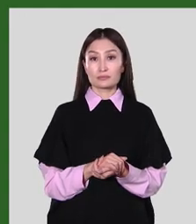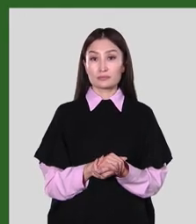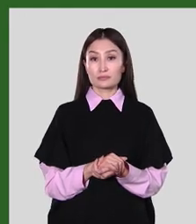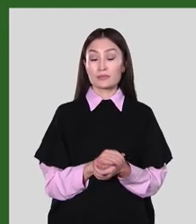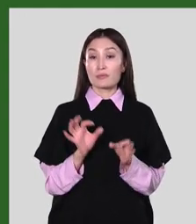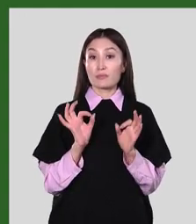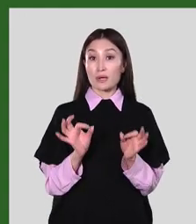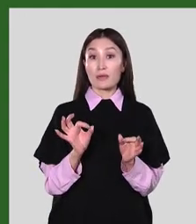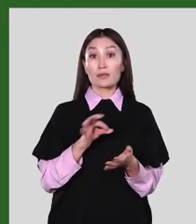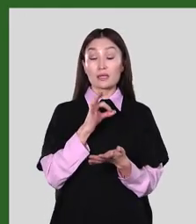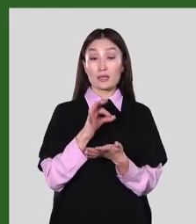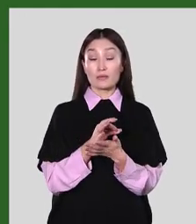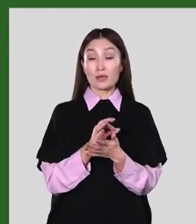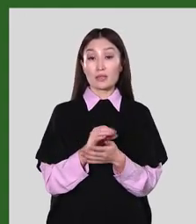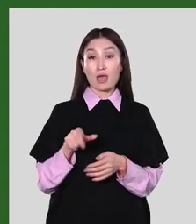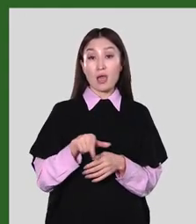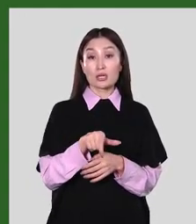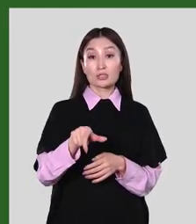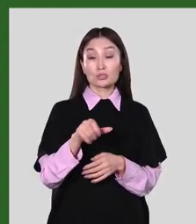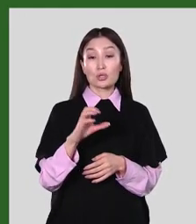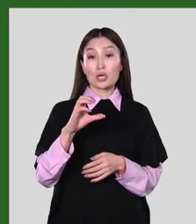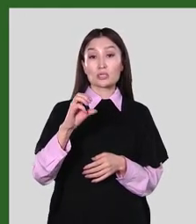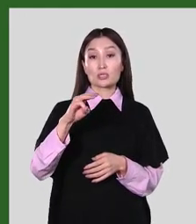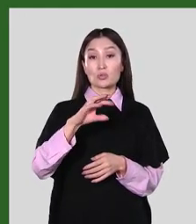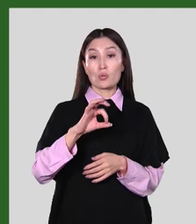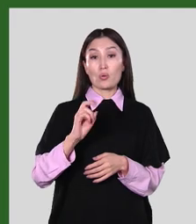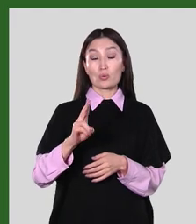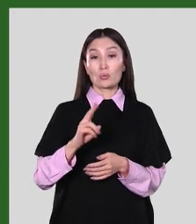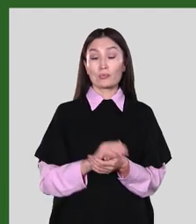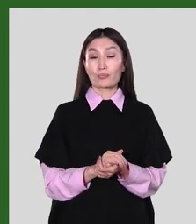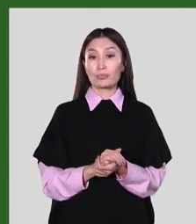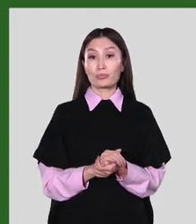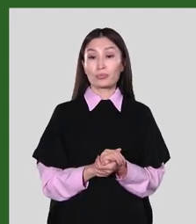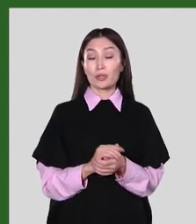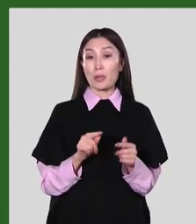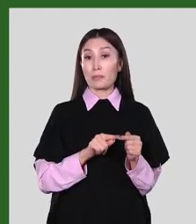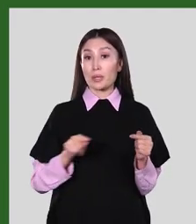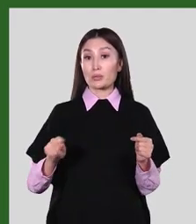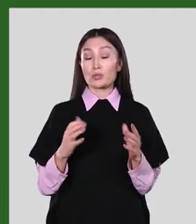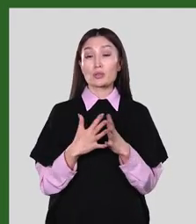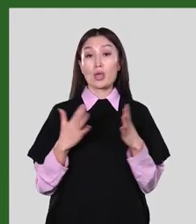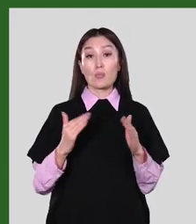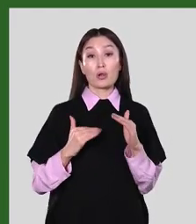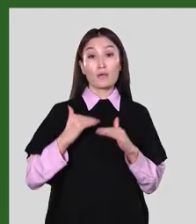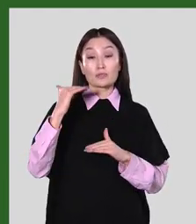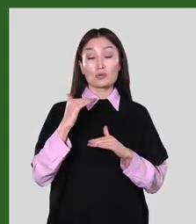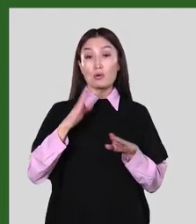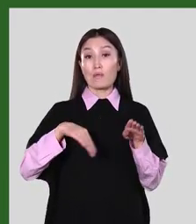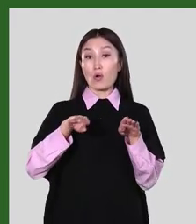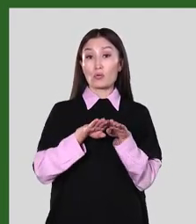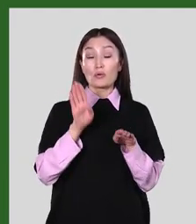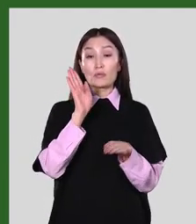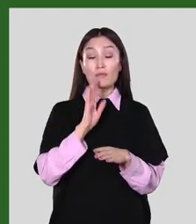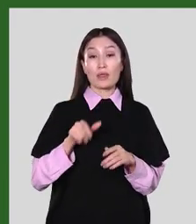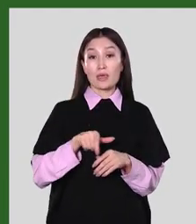правильный ответ речной сток период наиболее высокого уровня воды